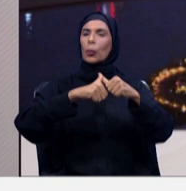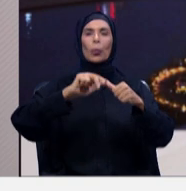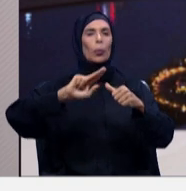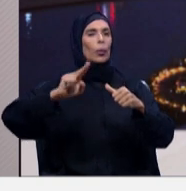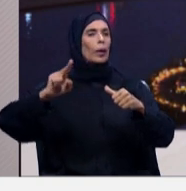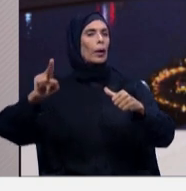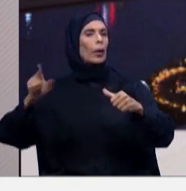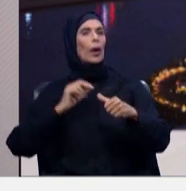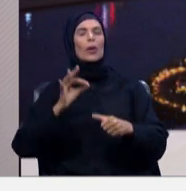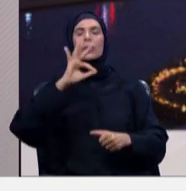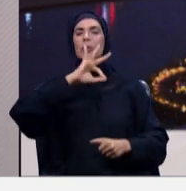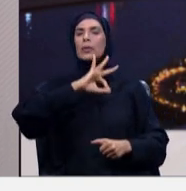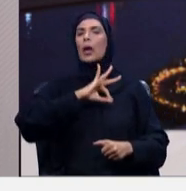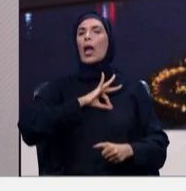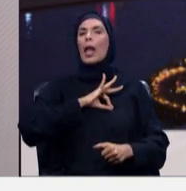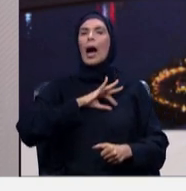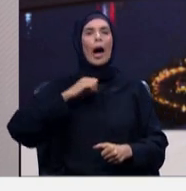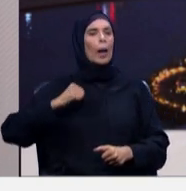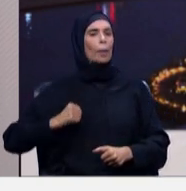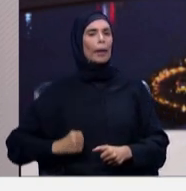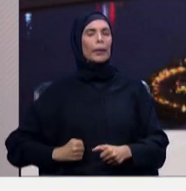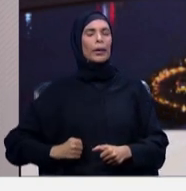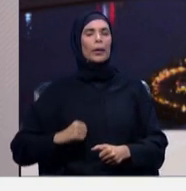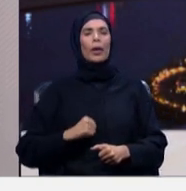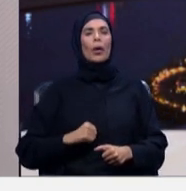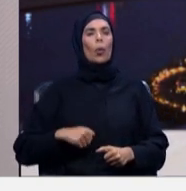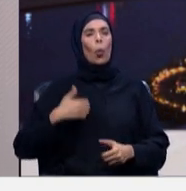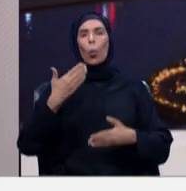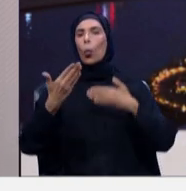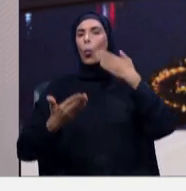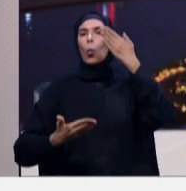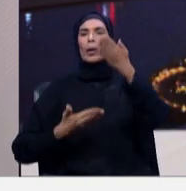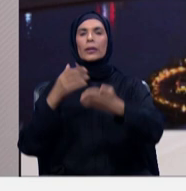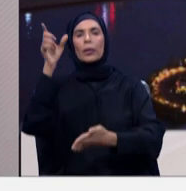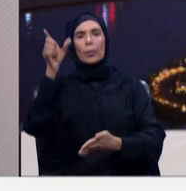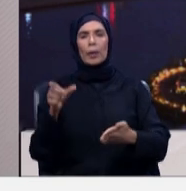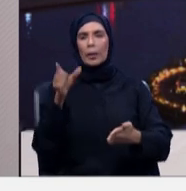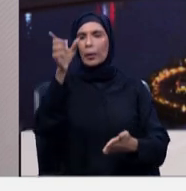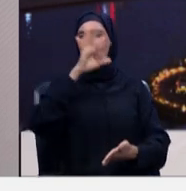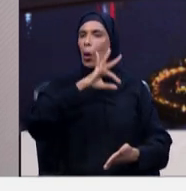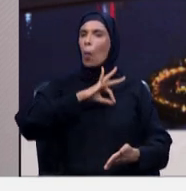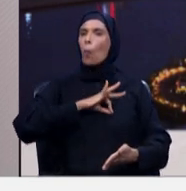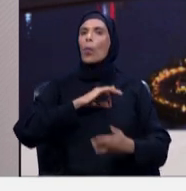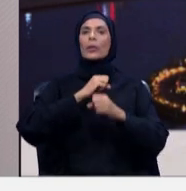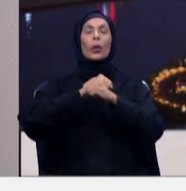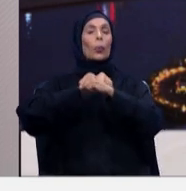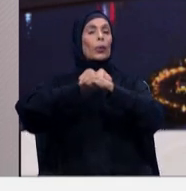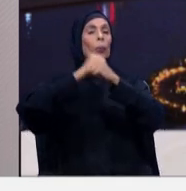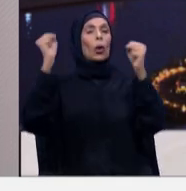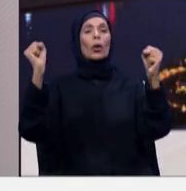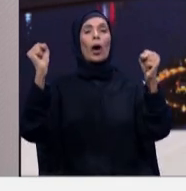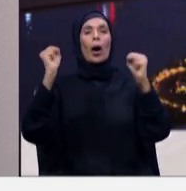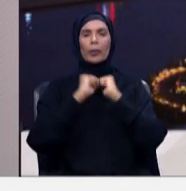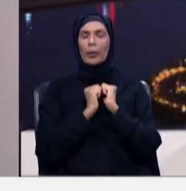تعود لصالح الوطن ولصالح المتعاملين في هذا المكسب الديمقراطي الذي تأتى